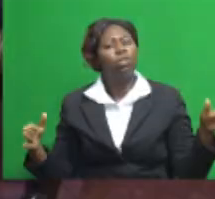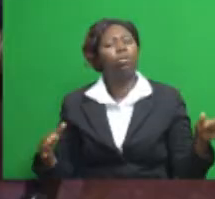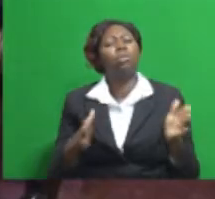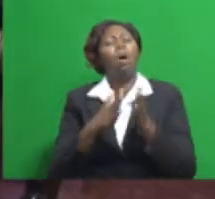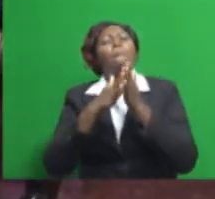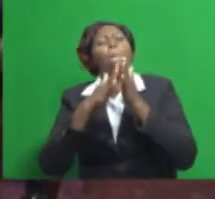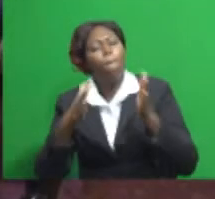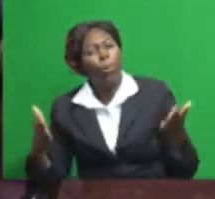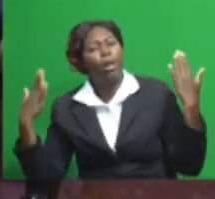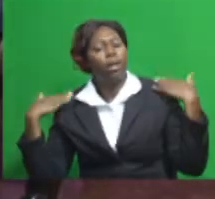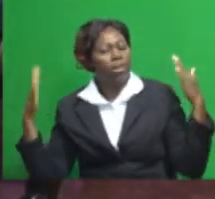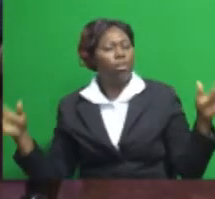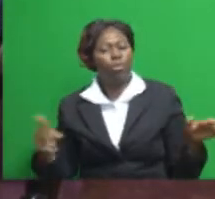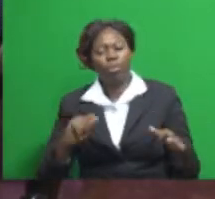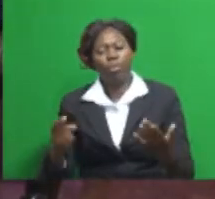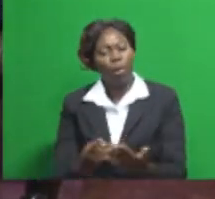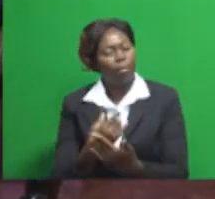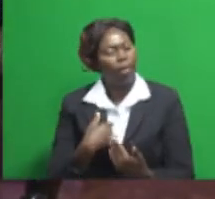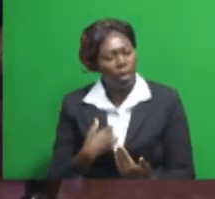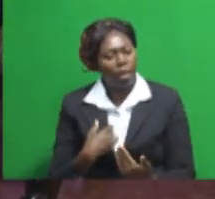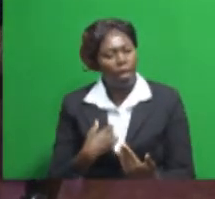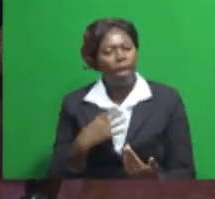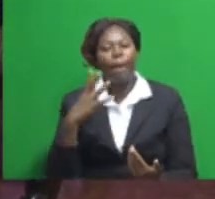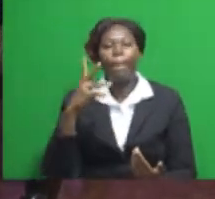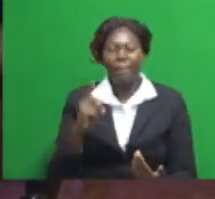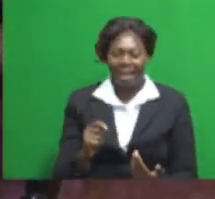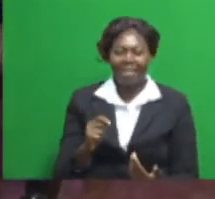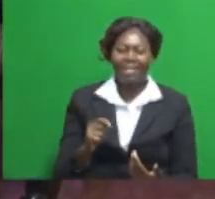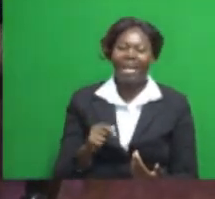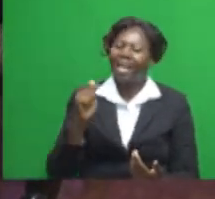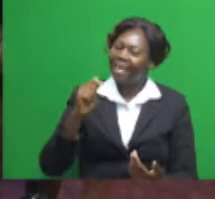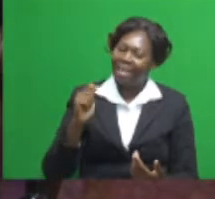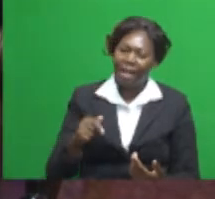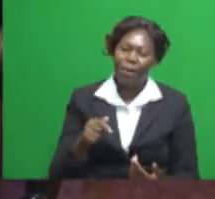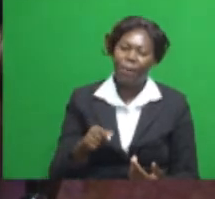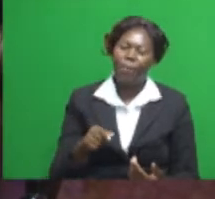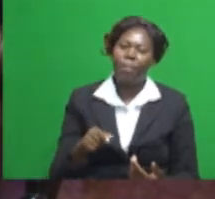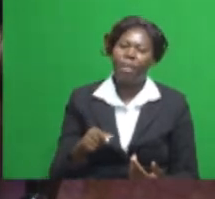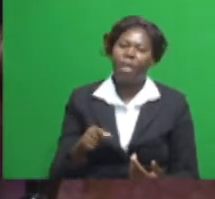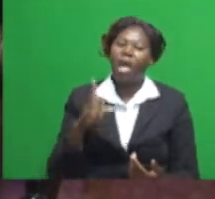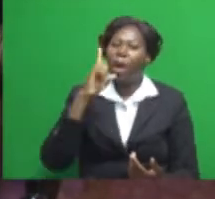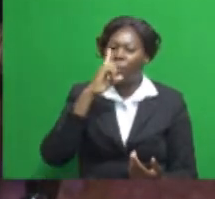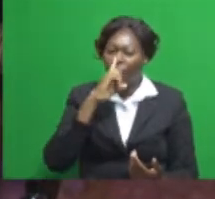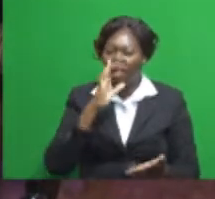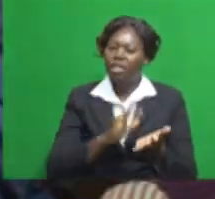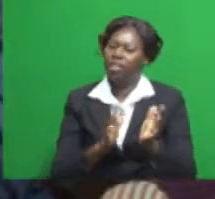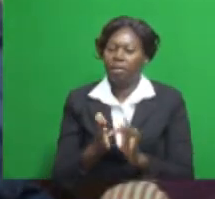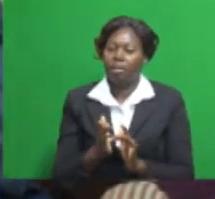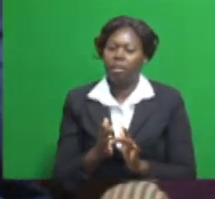pastor? Peter pakauya kuzobatwa Jesu mugetsimani. Peter akatora munondo